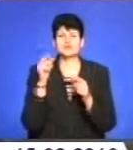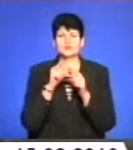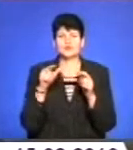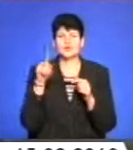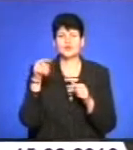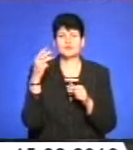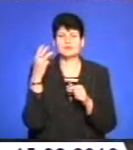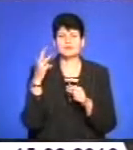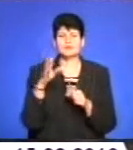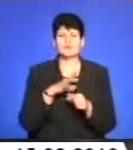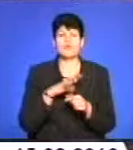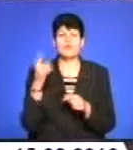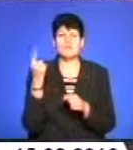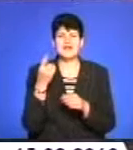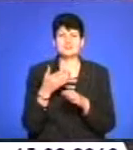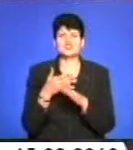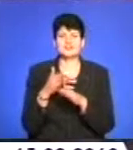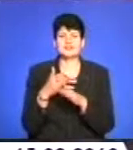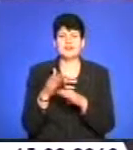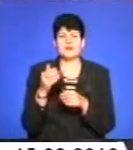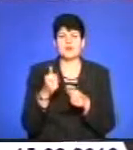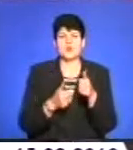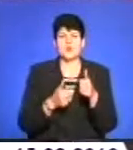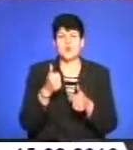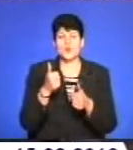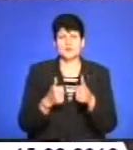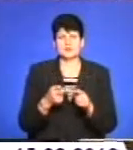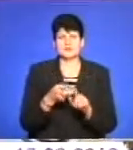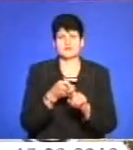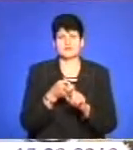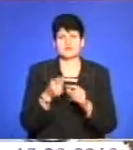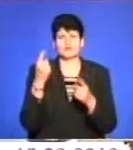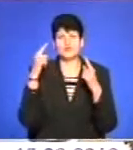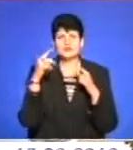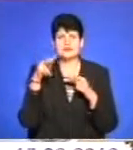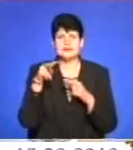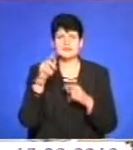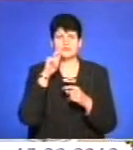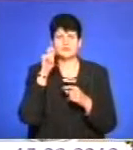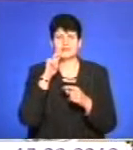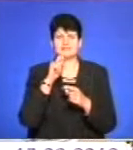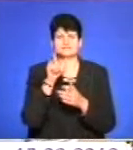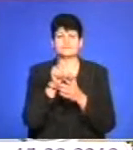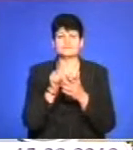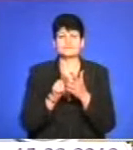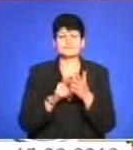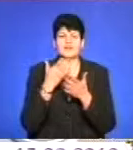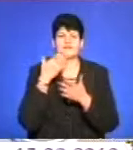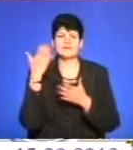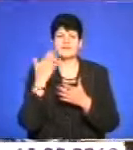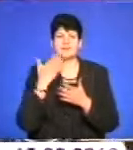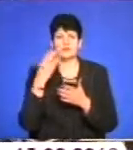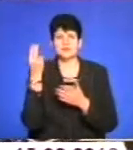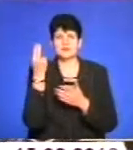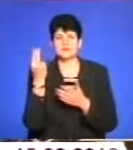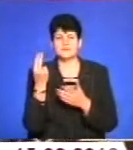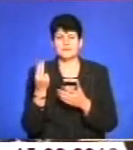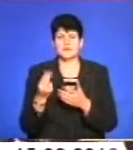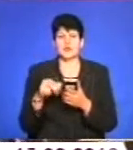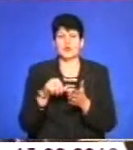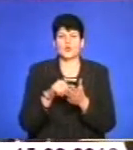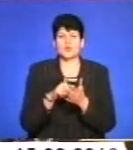3 відбувся перший етап конкурсу, присвяченого творчості Лесі Українки. Виразне читання віршів, написання творів і картин. Участь в